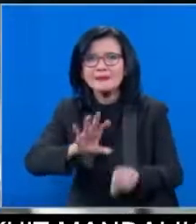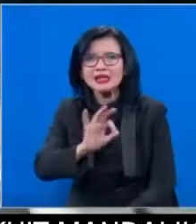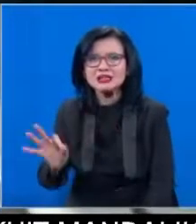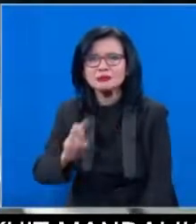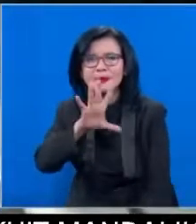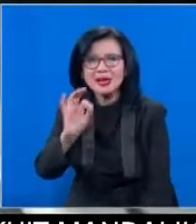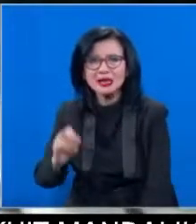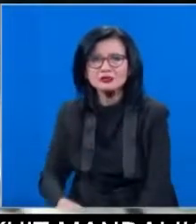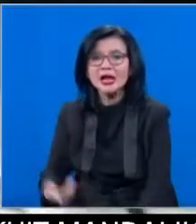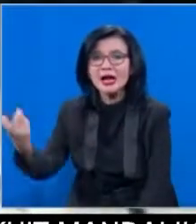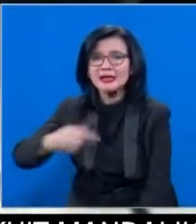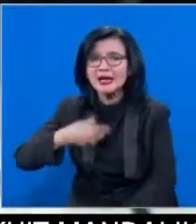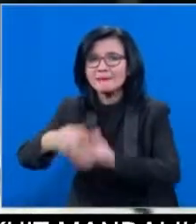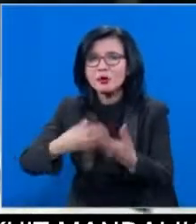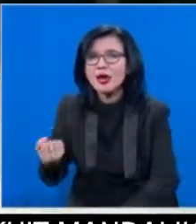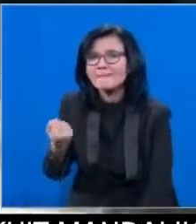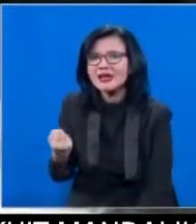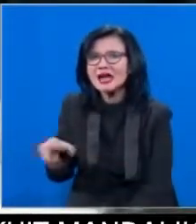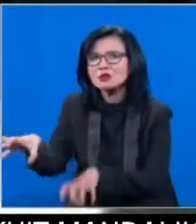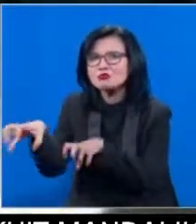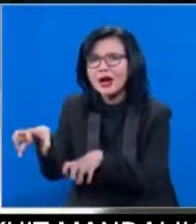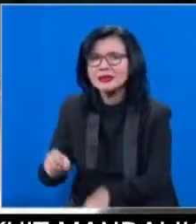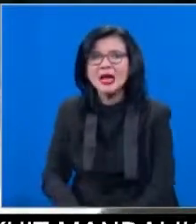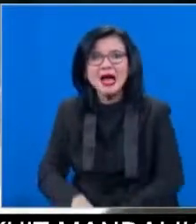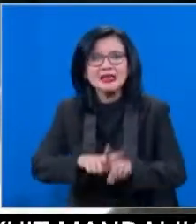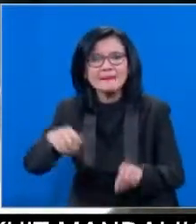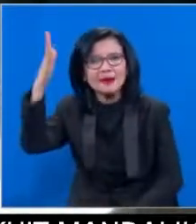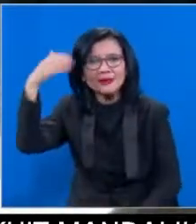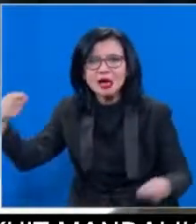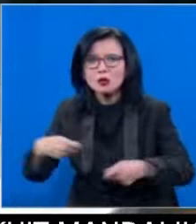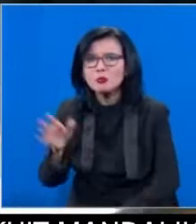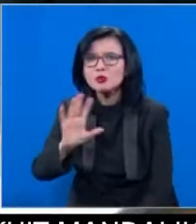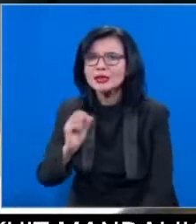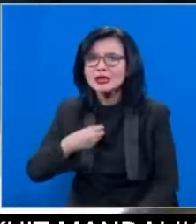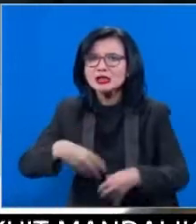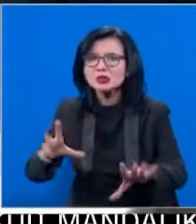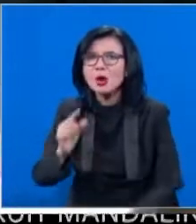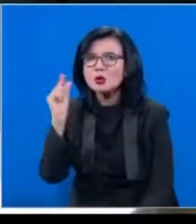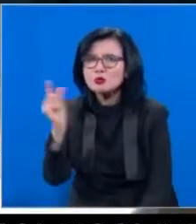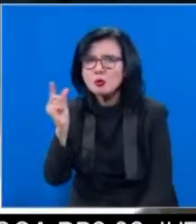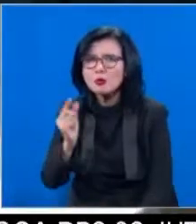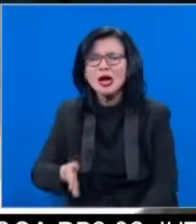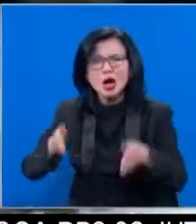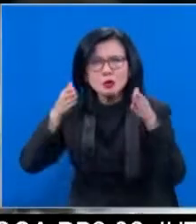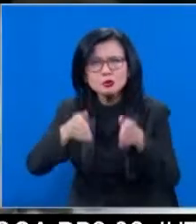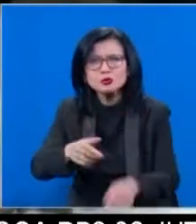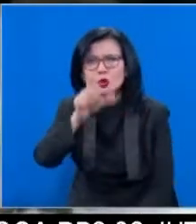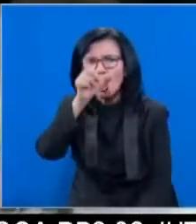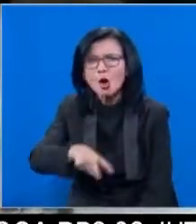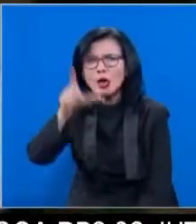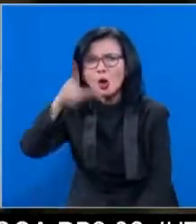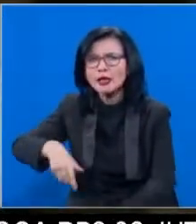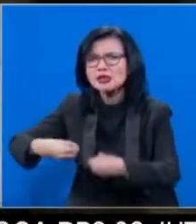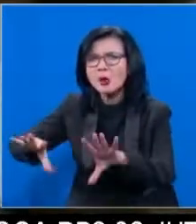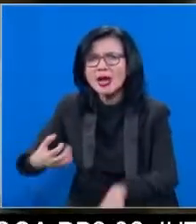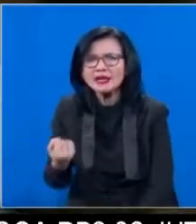didatangkan oleh pengelola Pasar Baru Tuban namun minyak goreng tidak dijual untuk umum melainkan khusus bagi pedagang kecil di area pasar